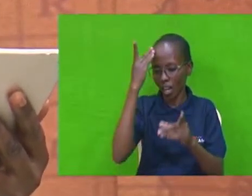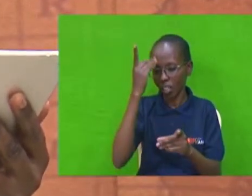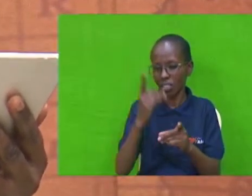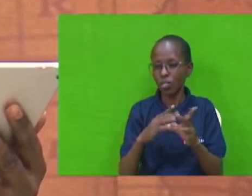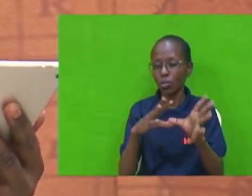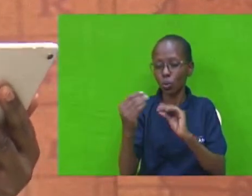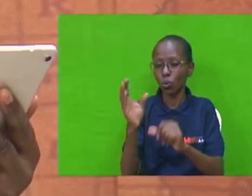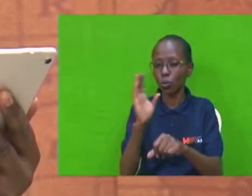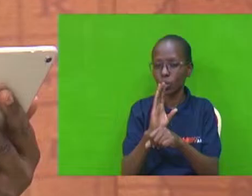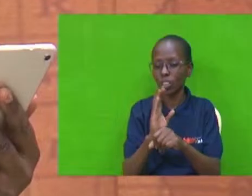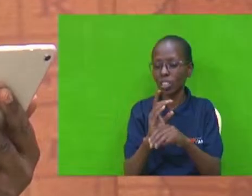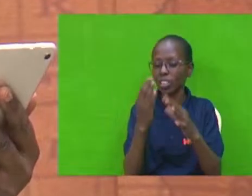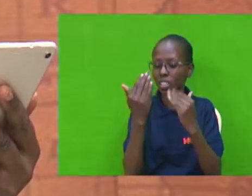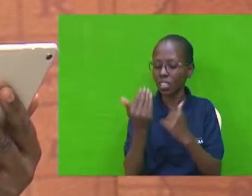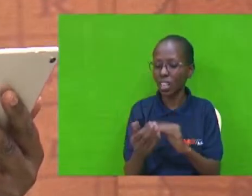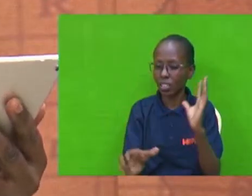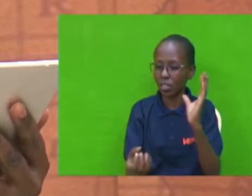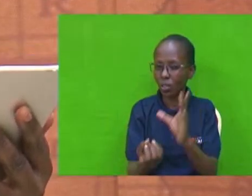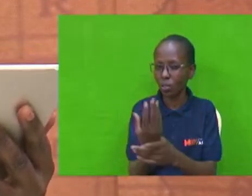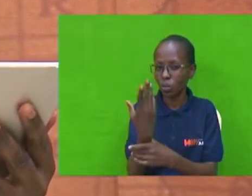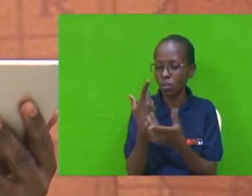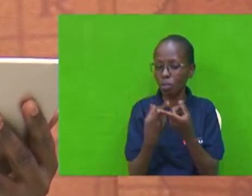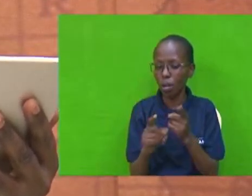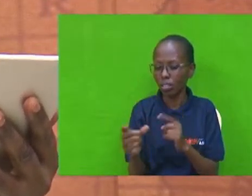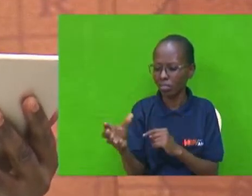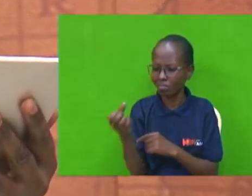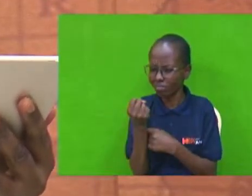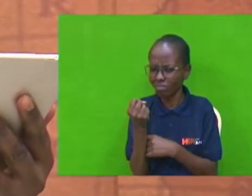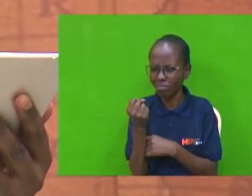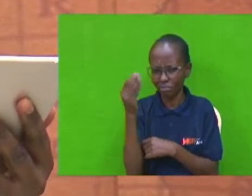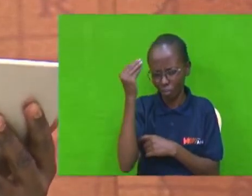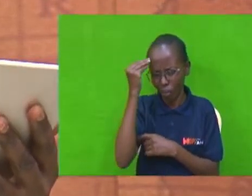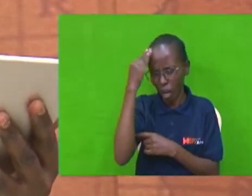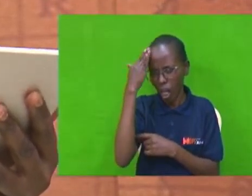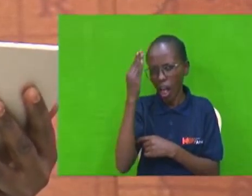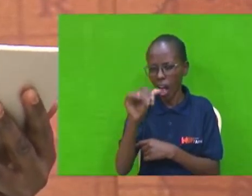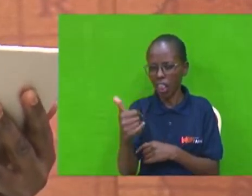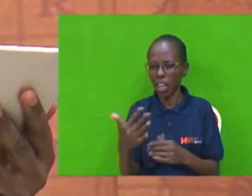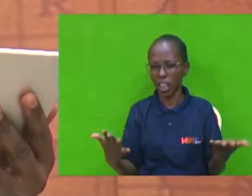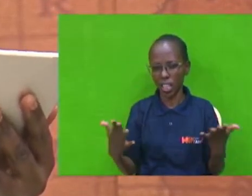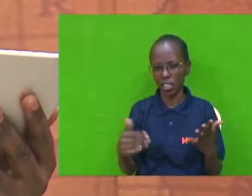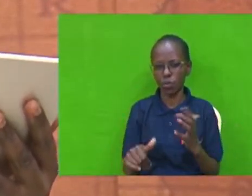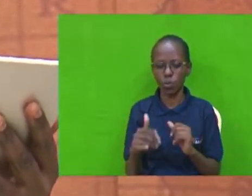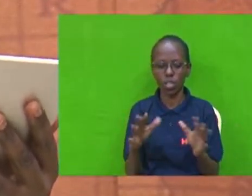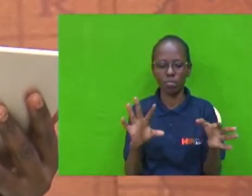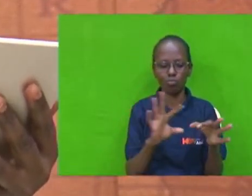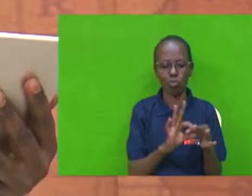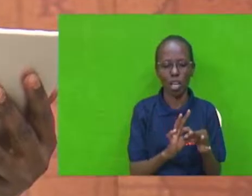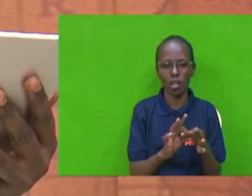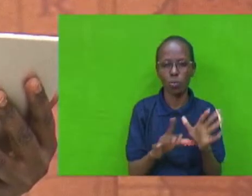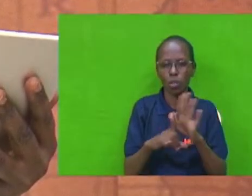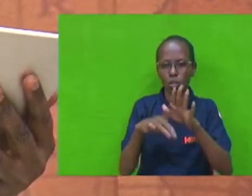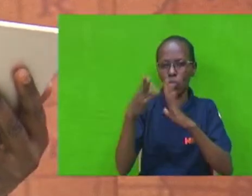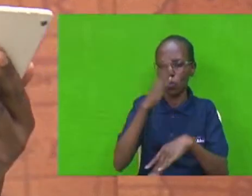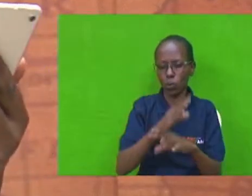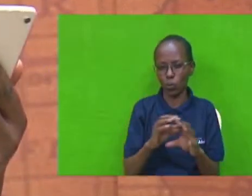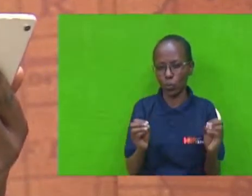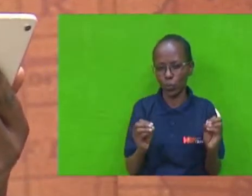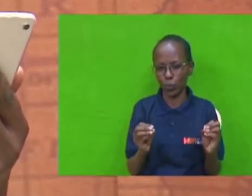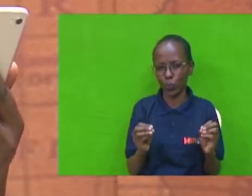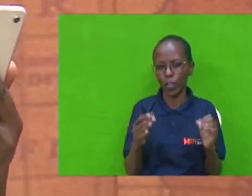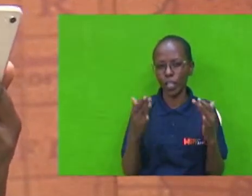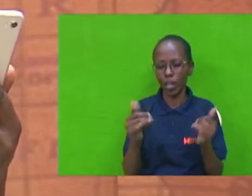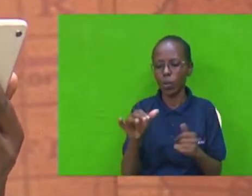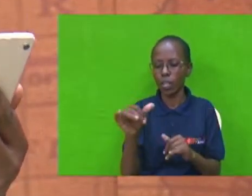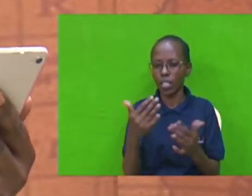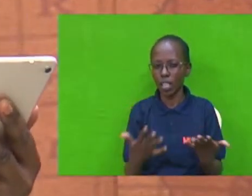mtoto huyu anakuwa, lakini ameanza kushika vitu zingine ambavyo havifanani na maagizo ya Mwenyezi Mungu. Kuna